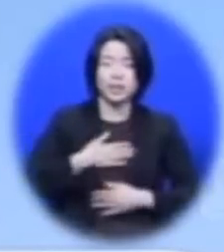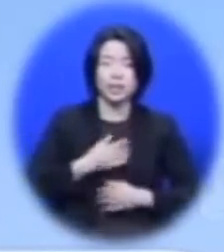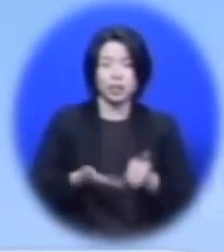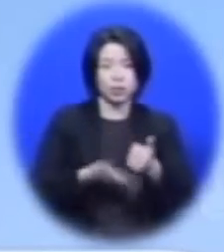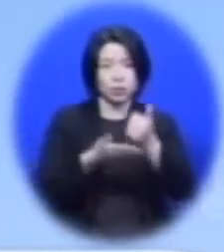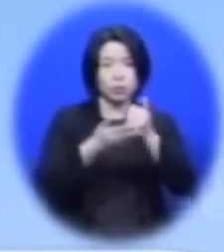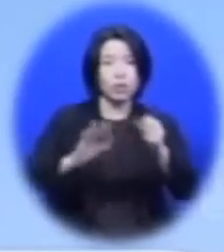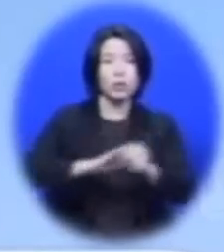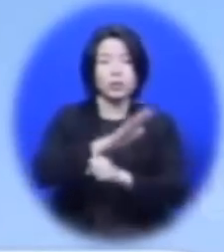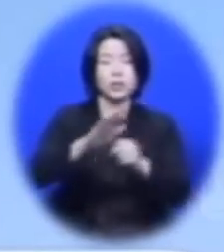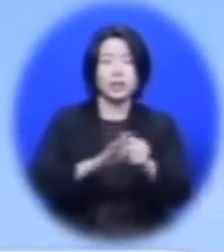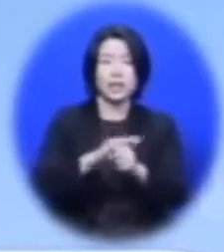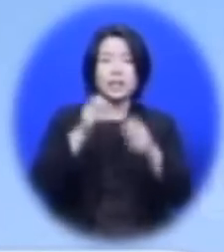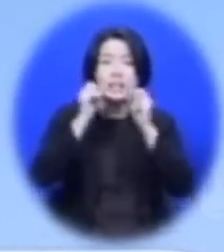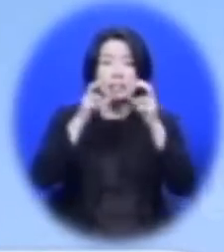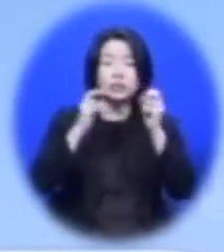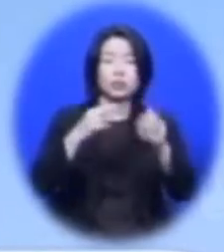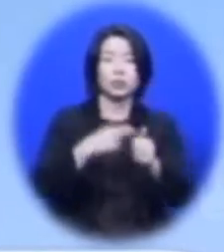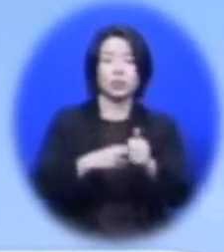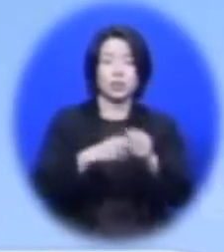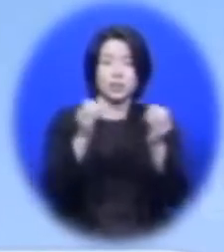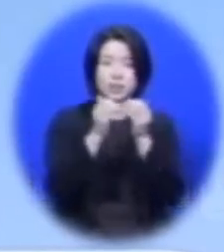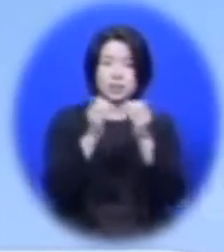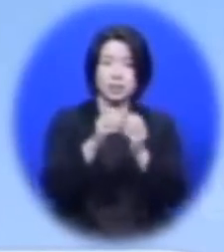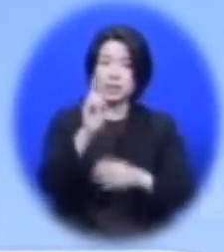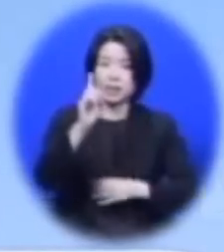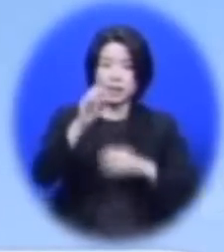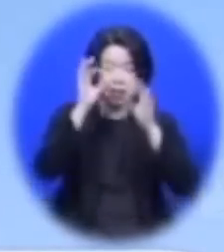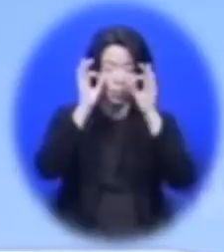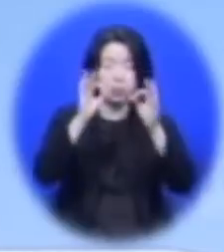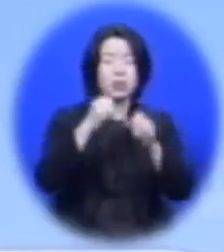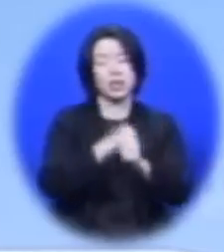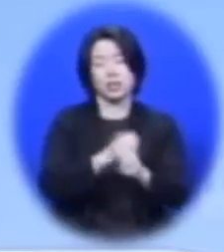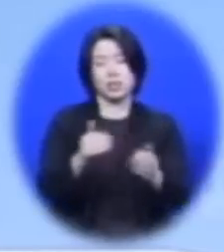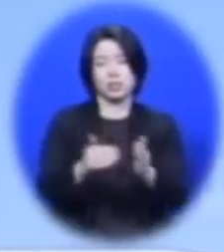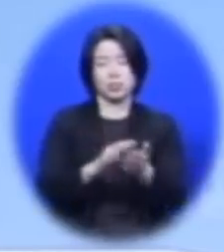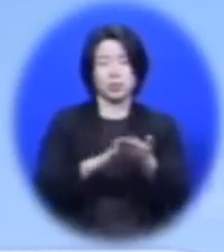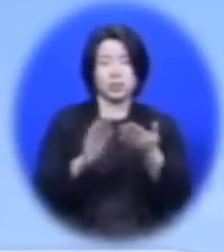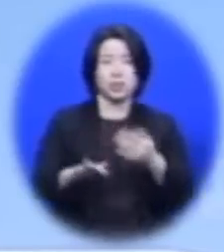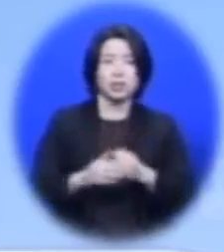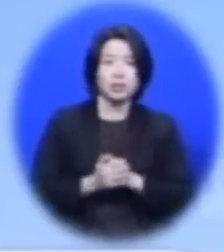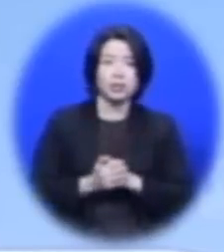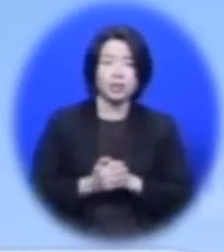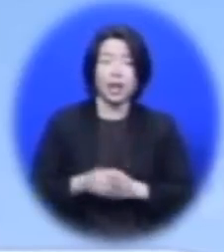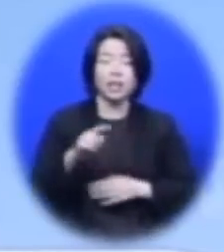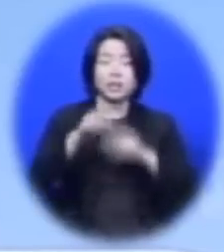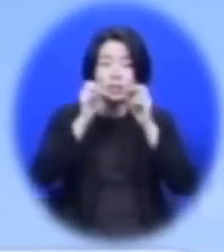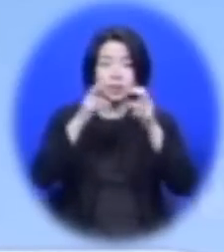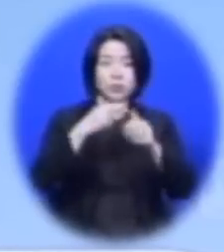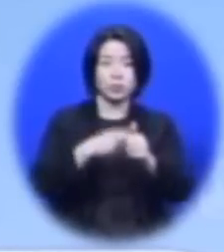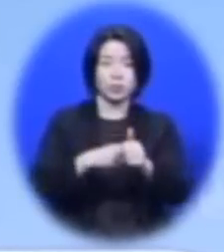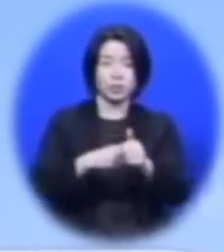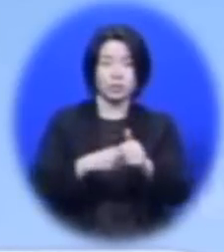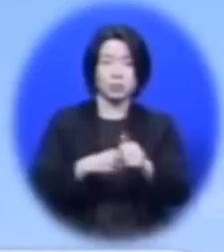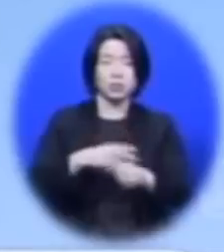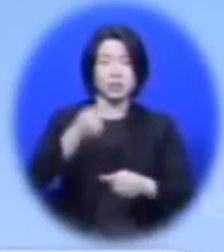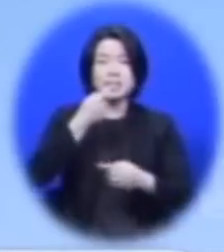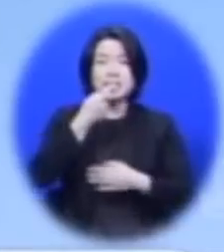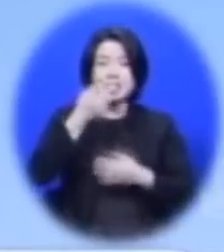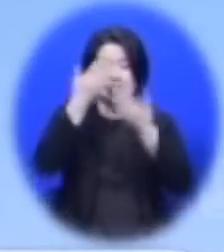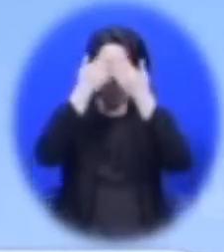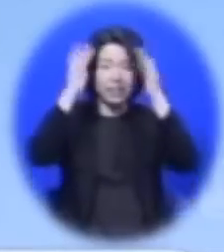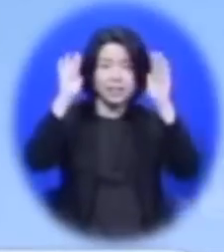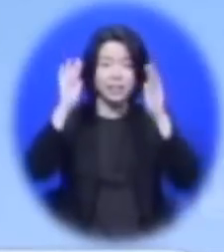존경하고 사랑하는 선교사님의 글 하나를 보게 하셨어요. 그 선교사님은